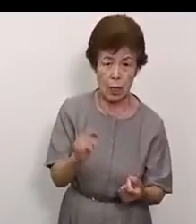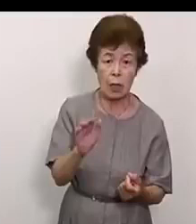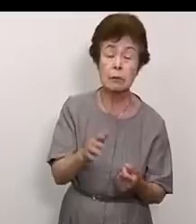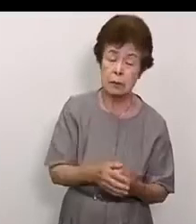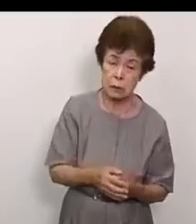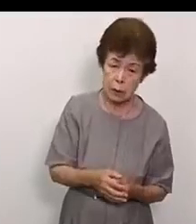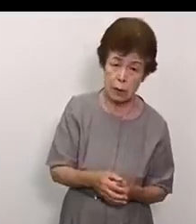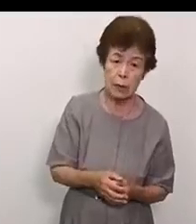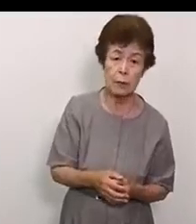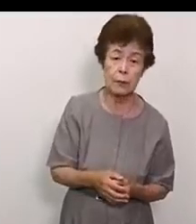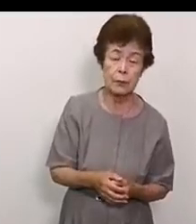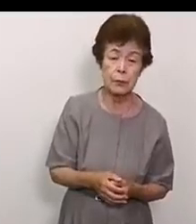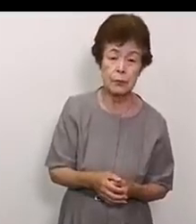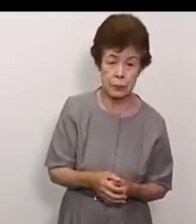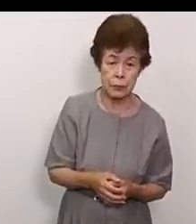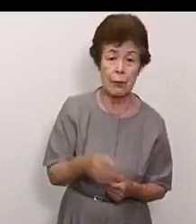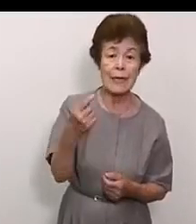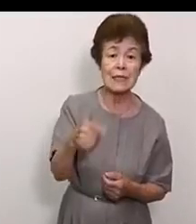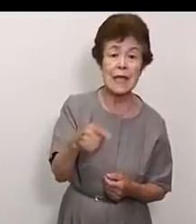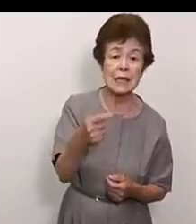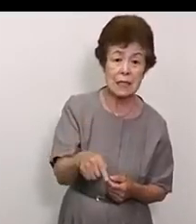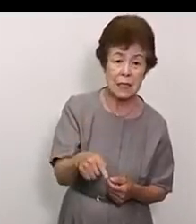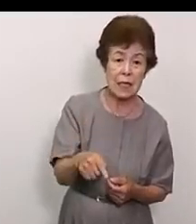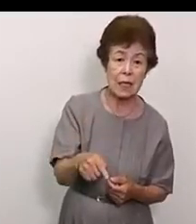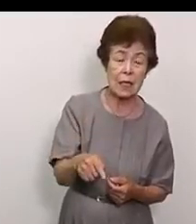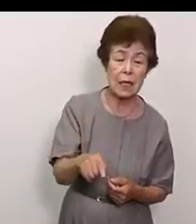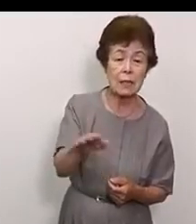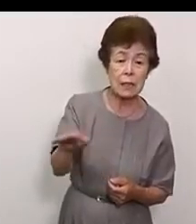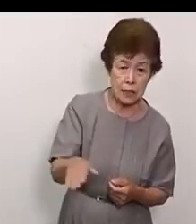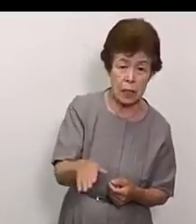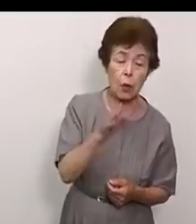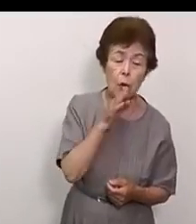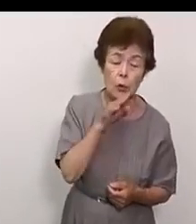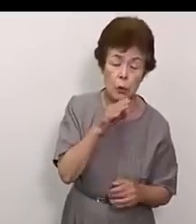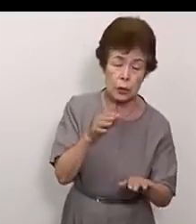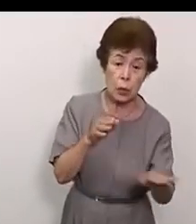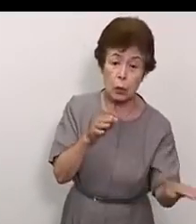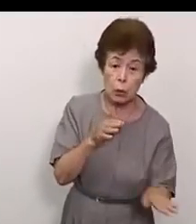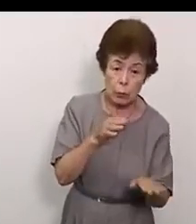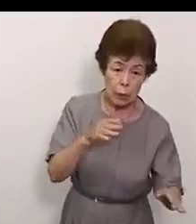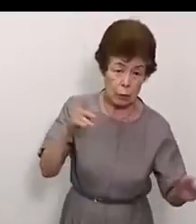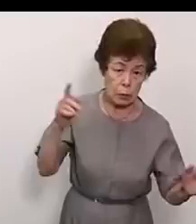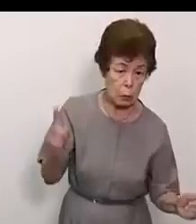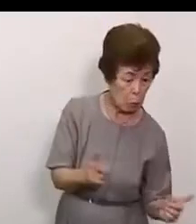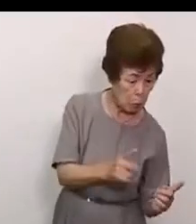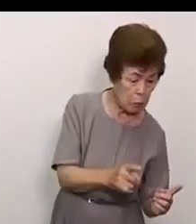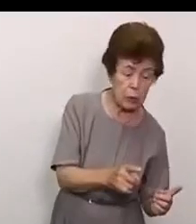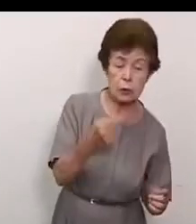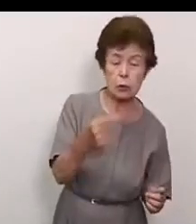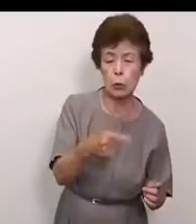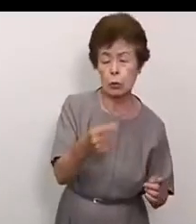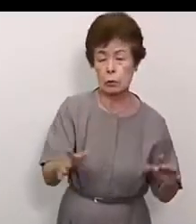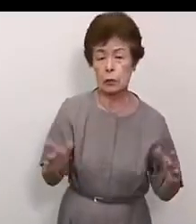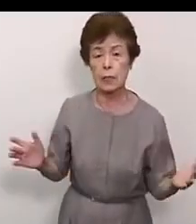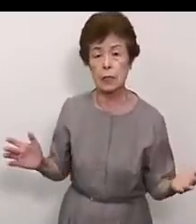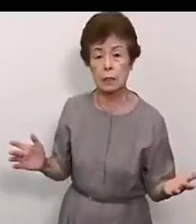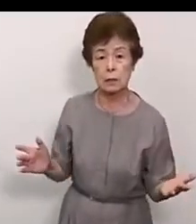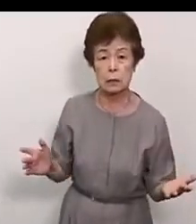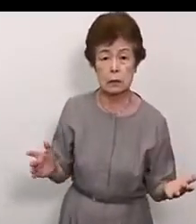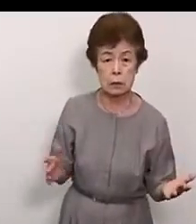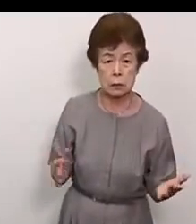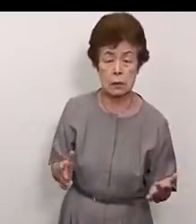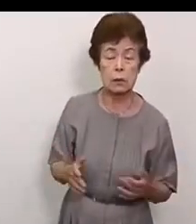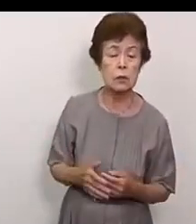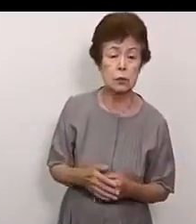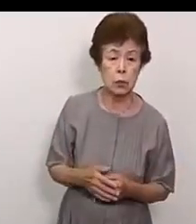それは先生が本当に子どもたちと向き合うような教育ができてないようなところ